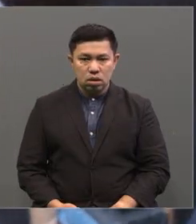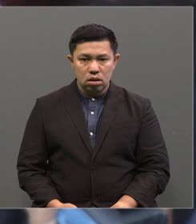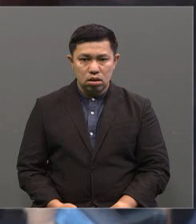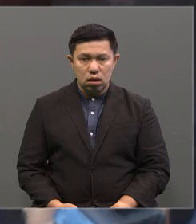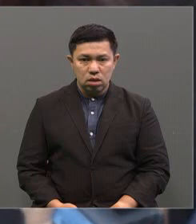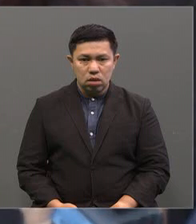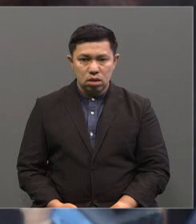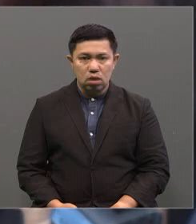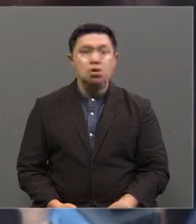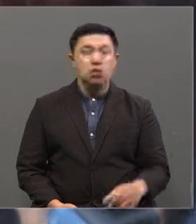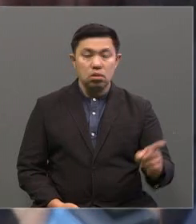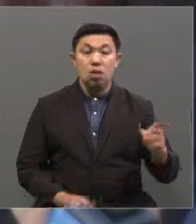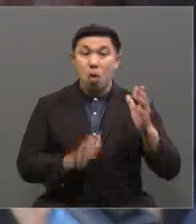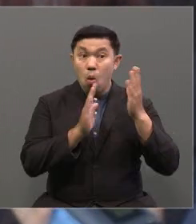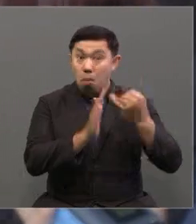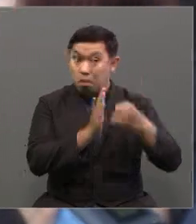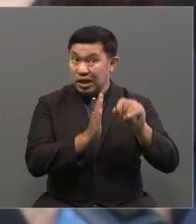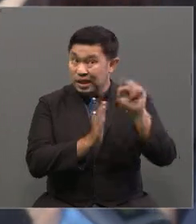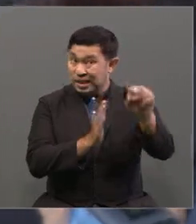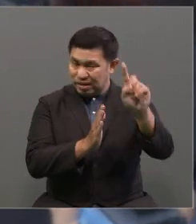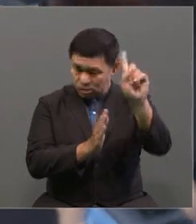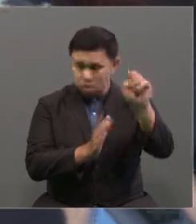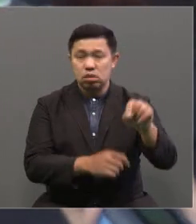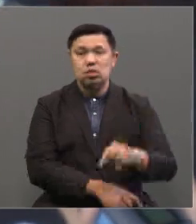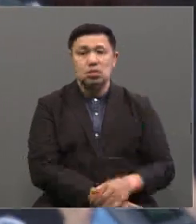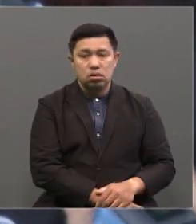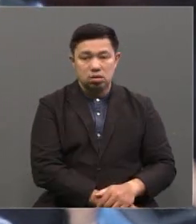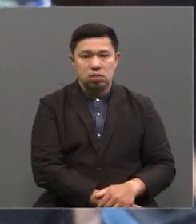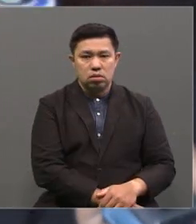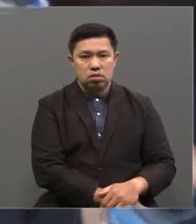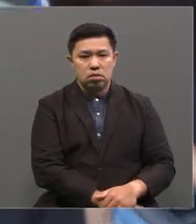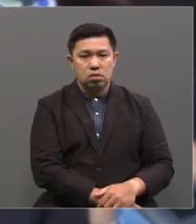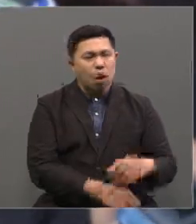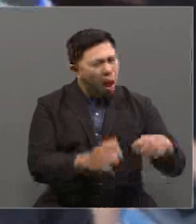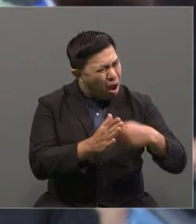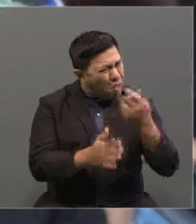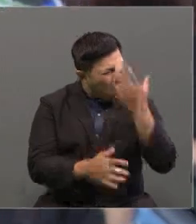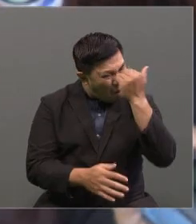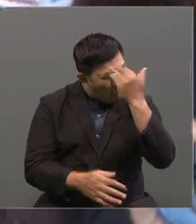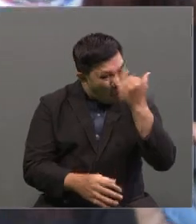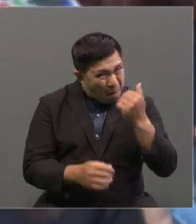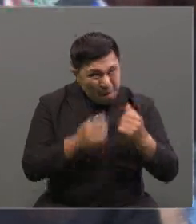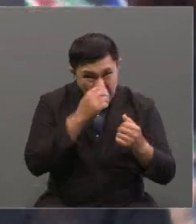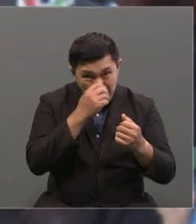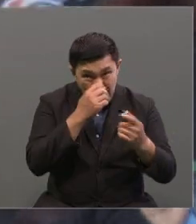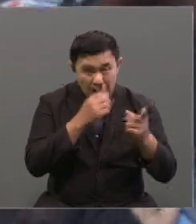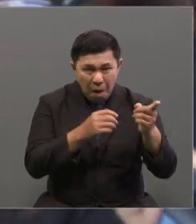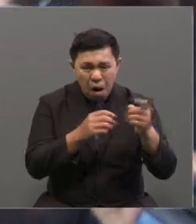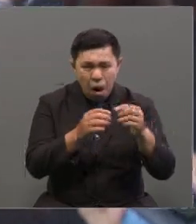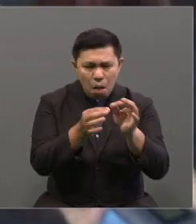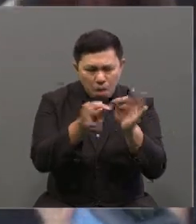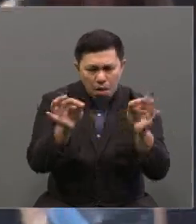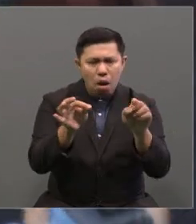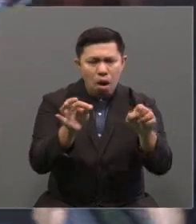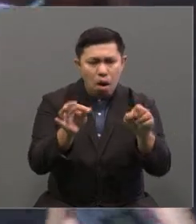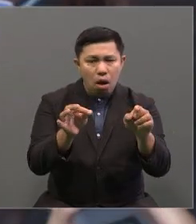ของผู้ต้องหา ผู้ต้องหาอีกคนหนึ่ง อีกคนหนึ่ง จบเหตุผลเพราะอะไรฮะ ไม่เป็นไรเมื่อกี้เขาแจ้งเขาเขียนมาแค่นั้น เขาเขียน